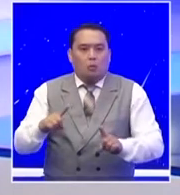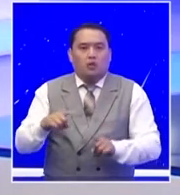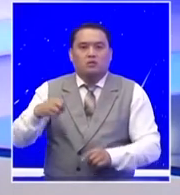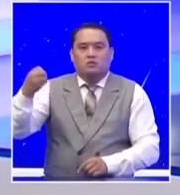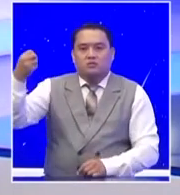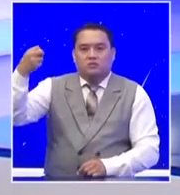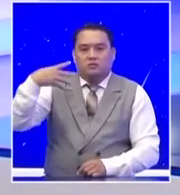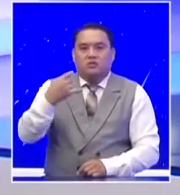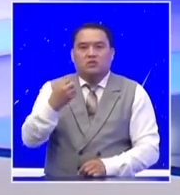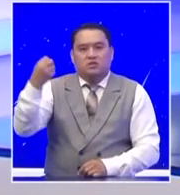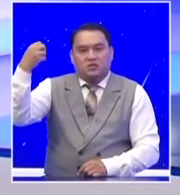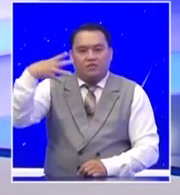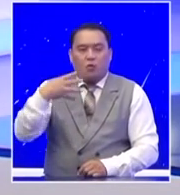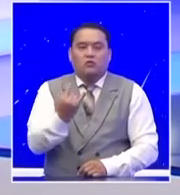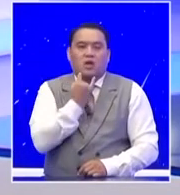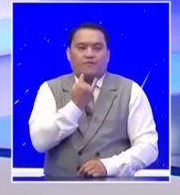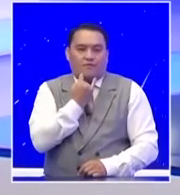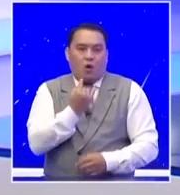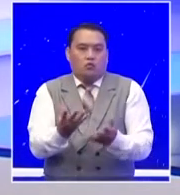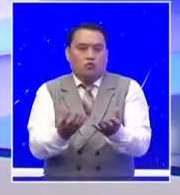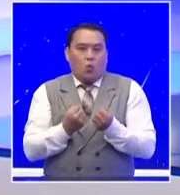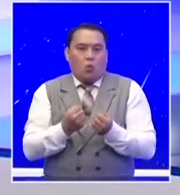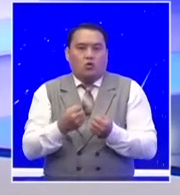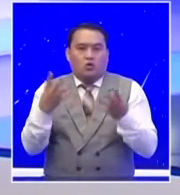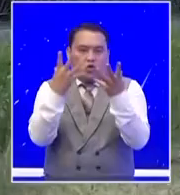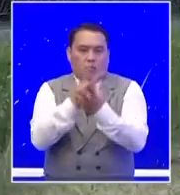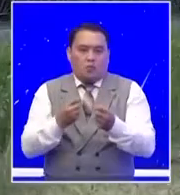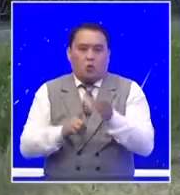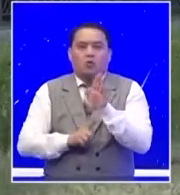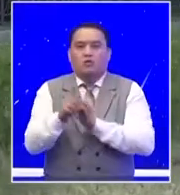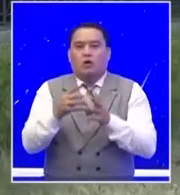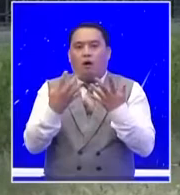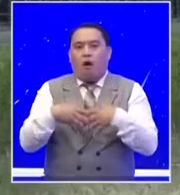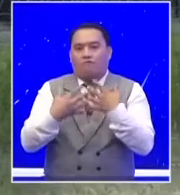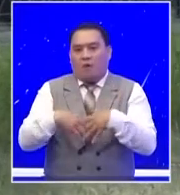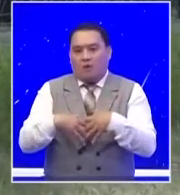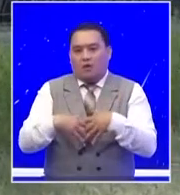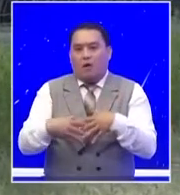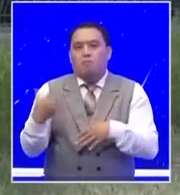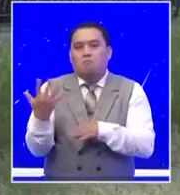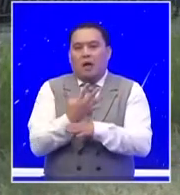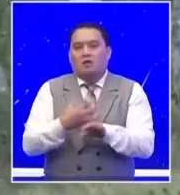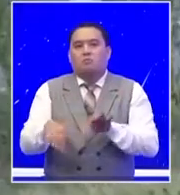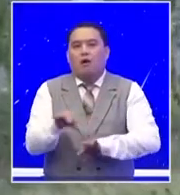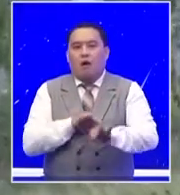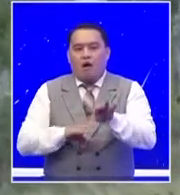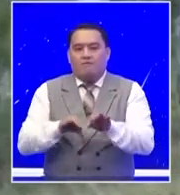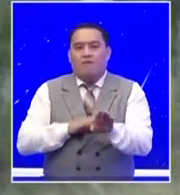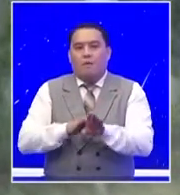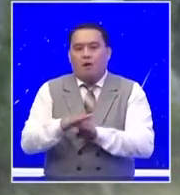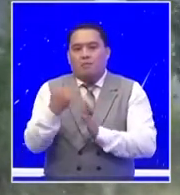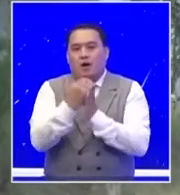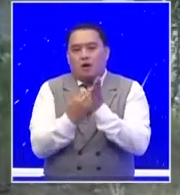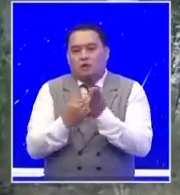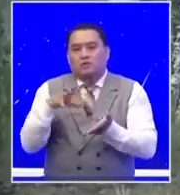они от солнечного света. И включаются исключительно тогда, когда стемнеет. Автоматически. Это пятый проект, реализованный в рамках